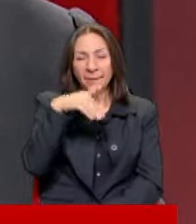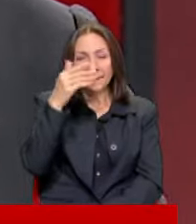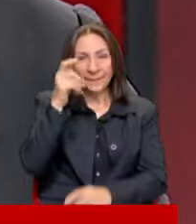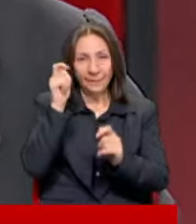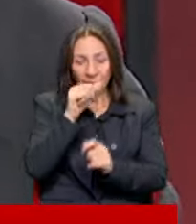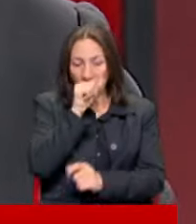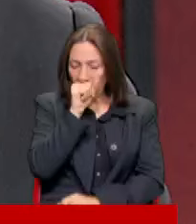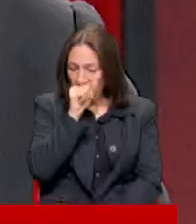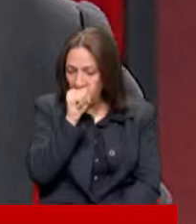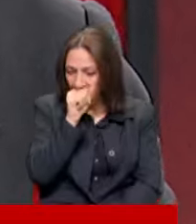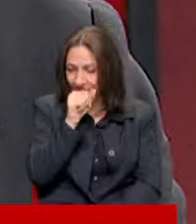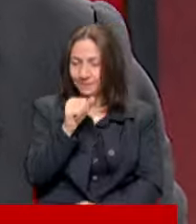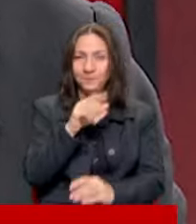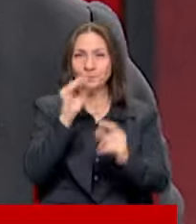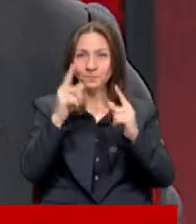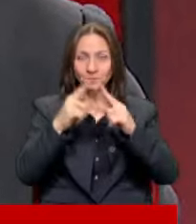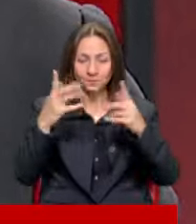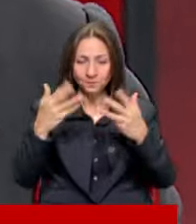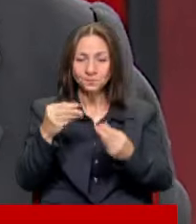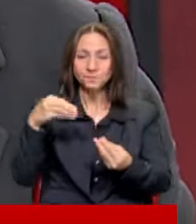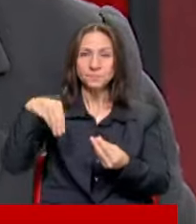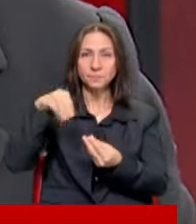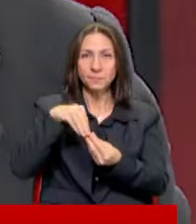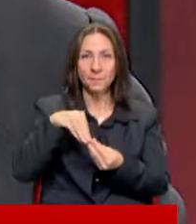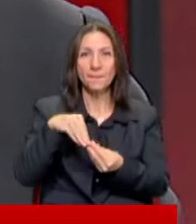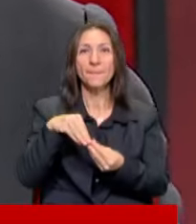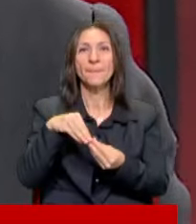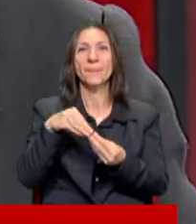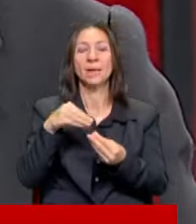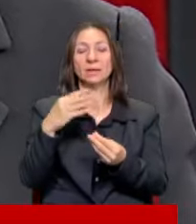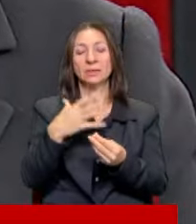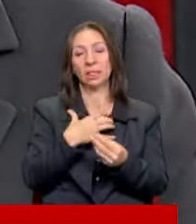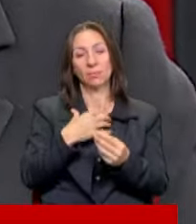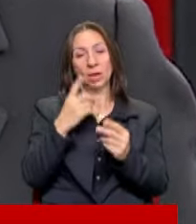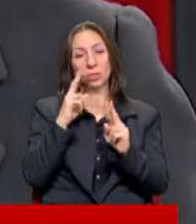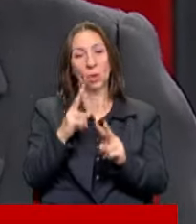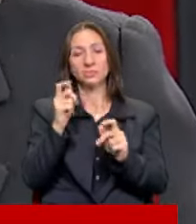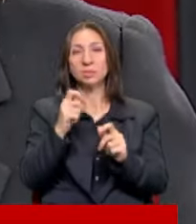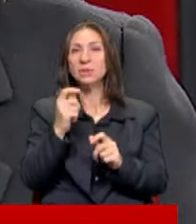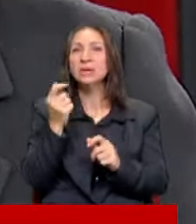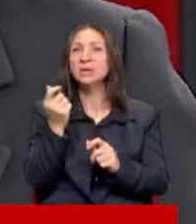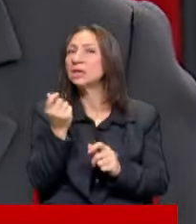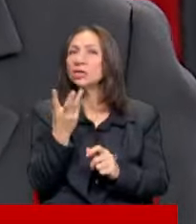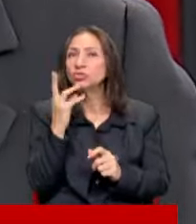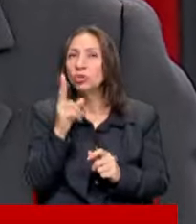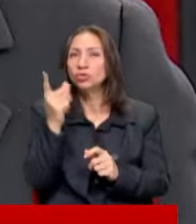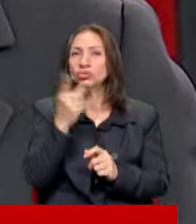yapacağım bütün hesaplamaları bütün zamları da öngördüğümüz